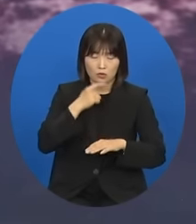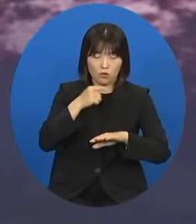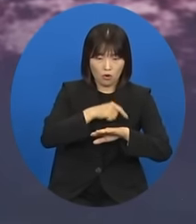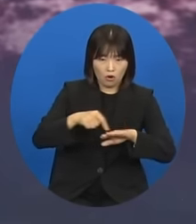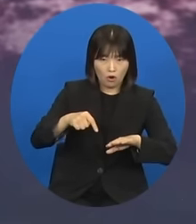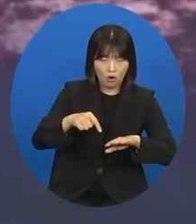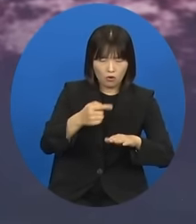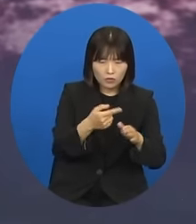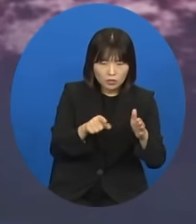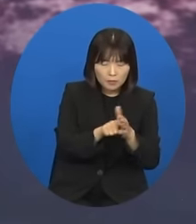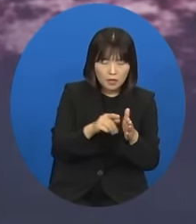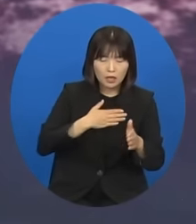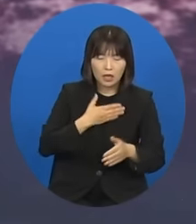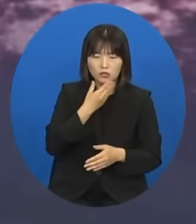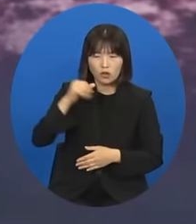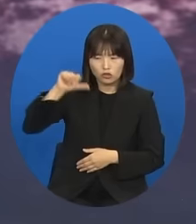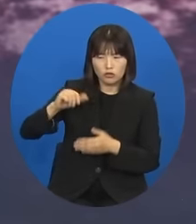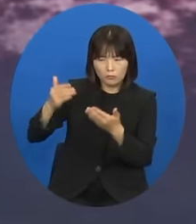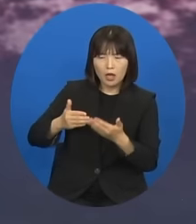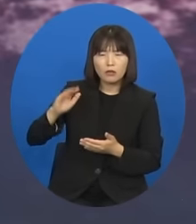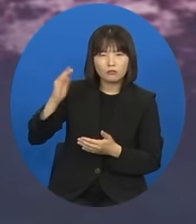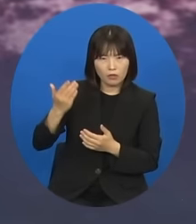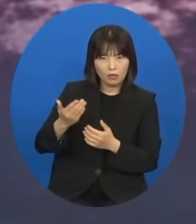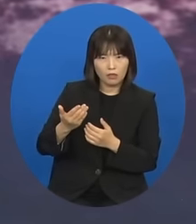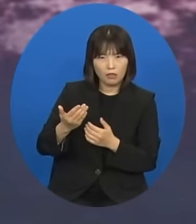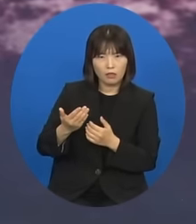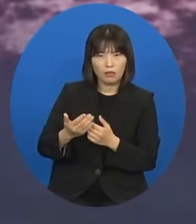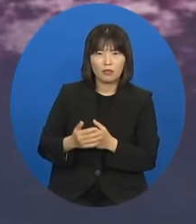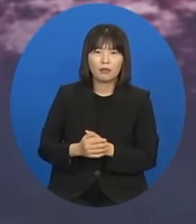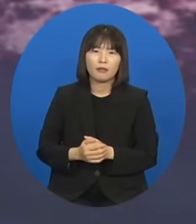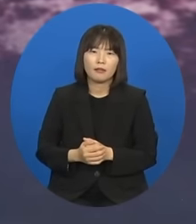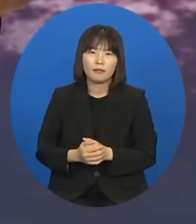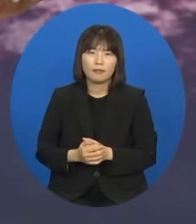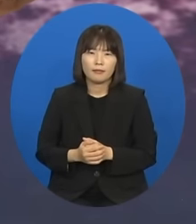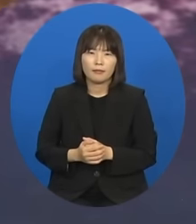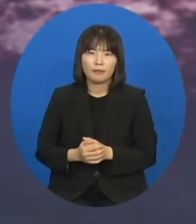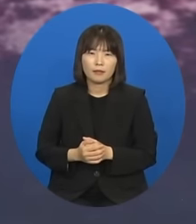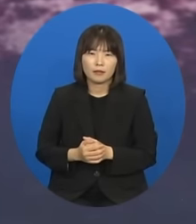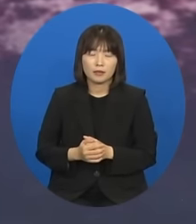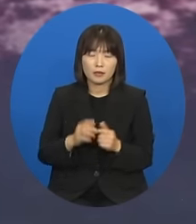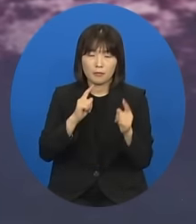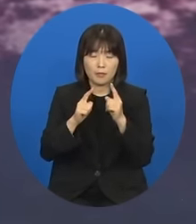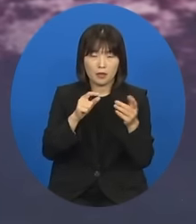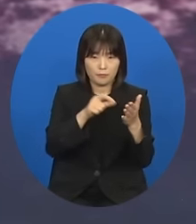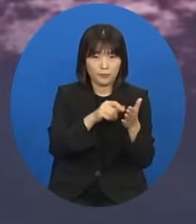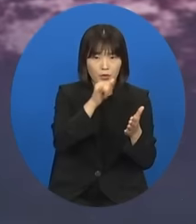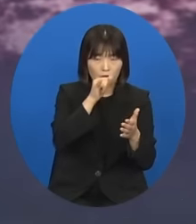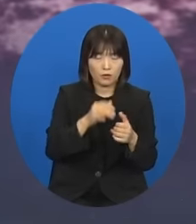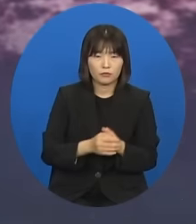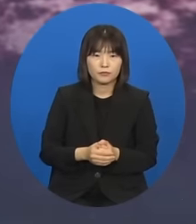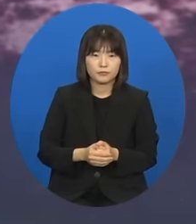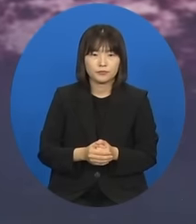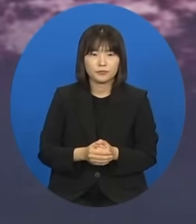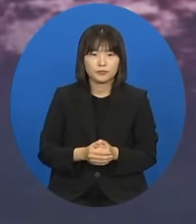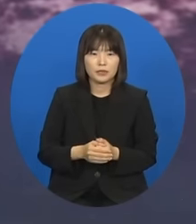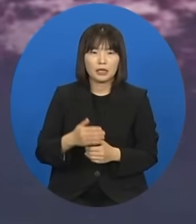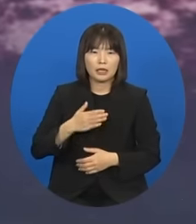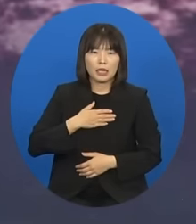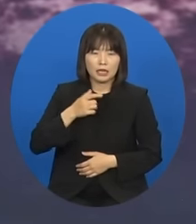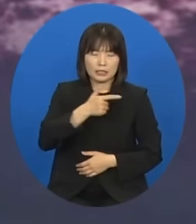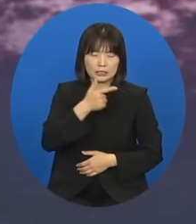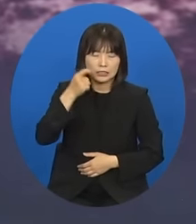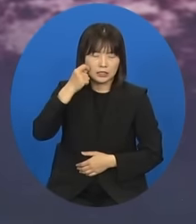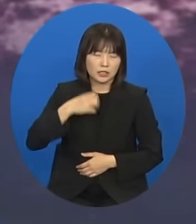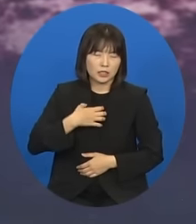좋으니까 그들이 예수님을 알 수 있다면 내가 저주를 받아도 좋으라는 그런 얘기를 해요 로마서 9장 2절에에게는